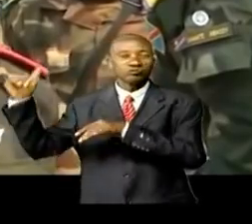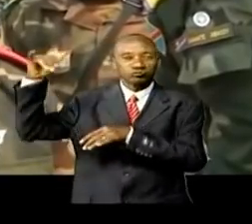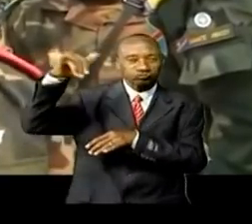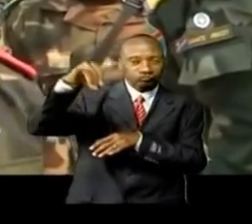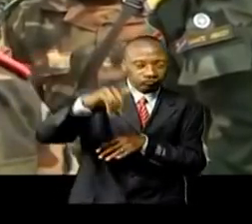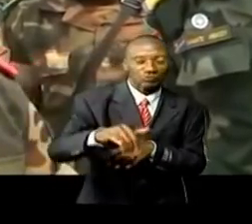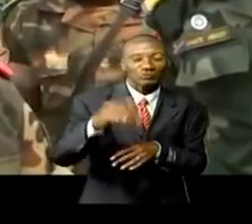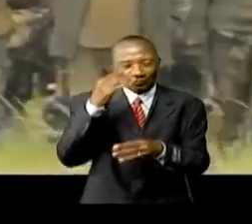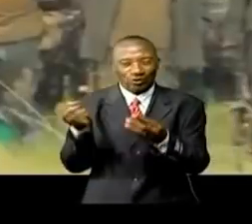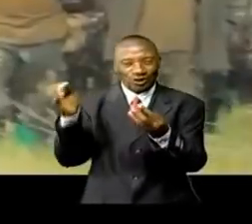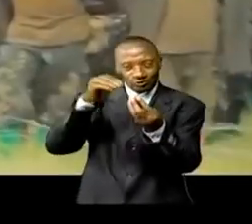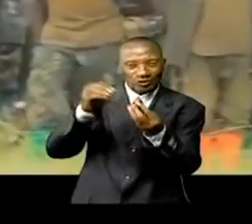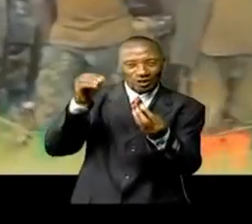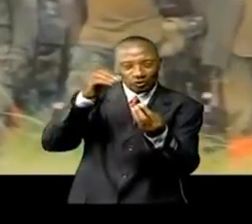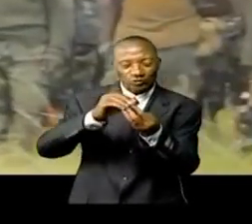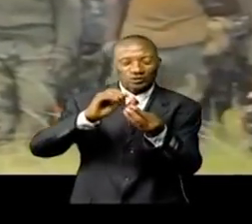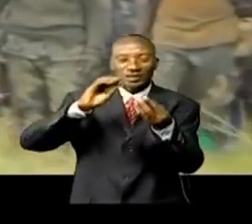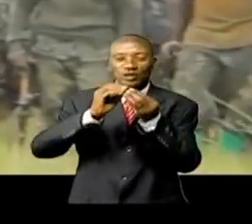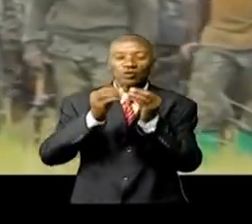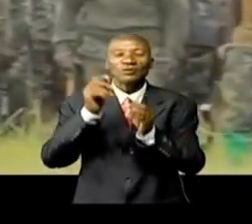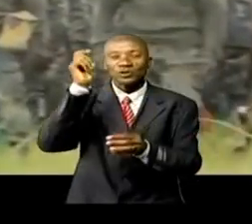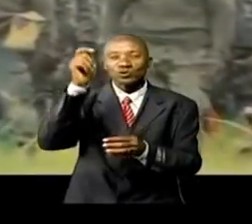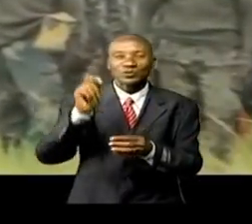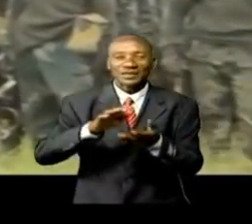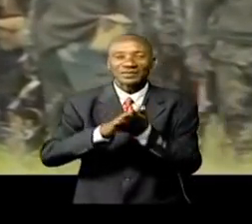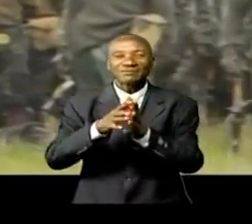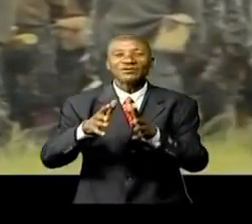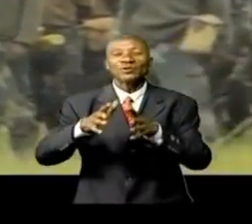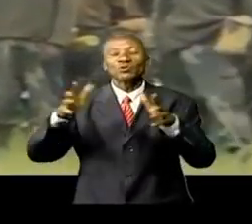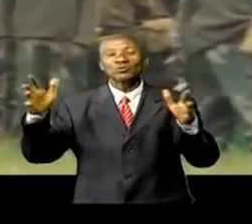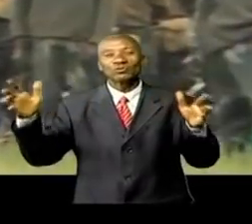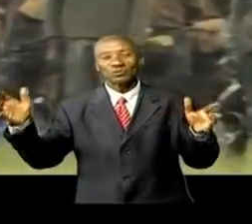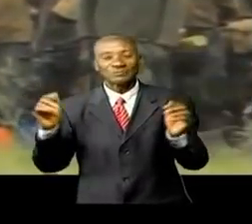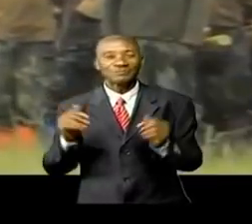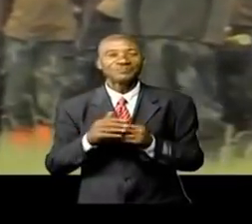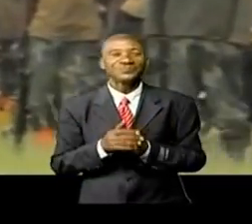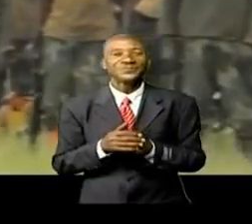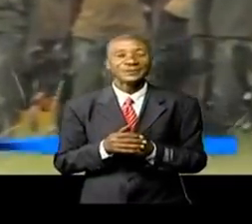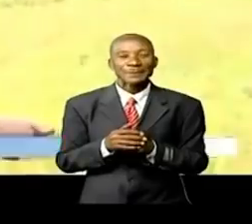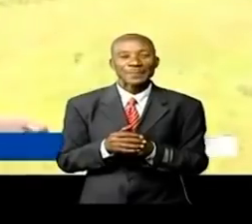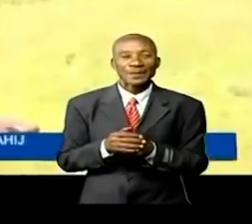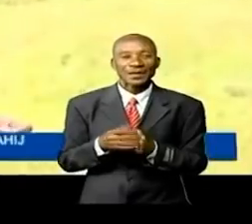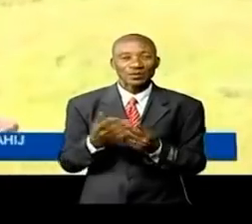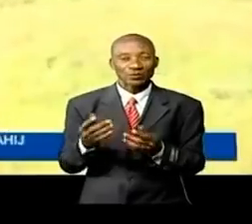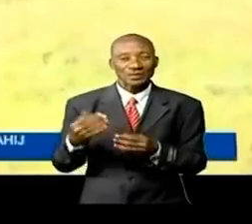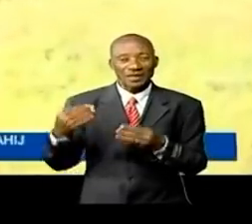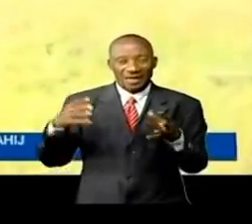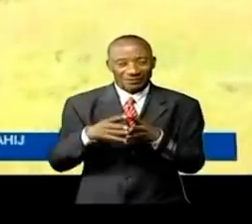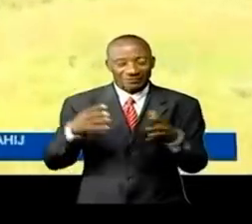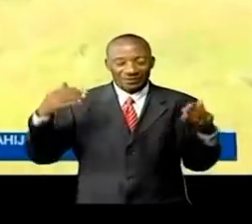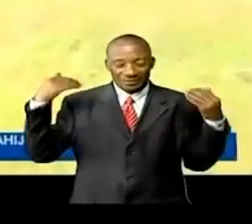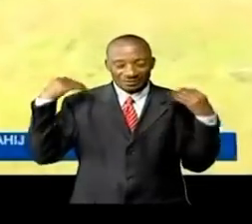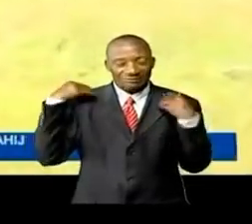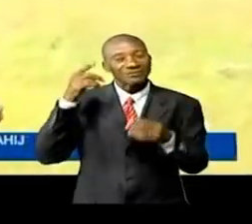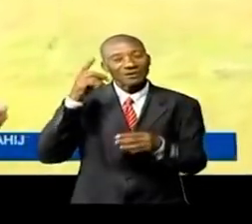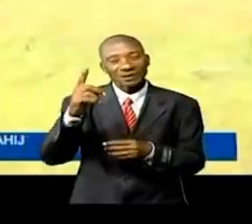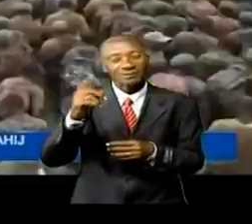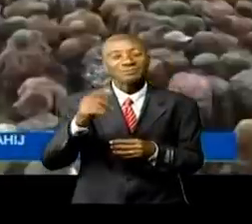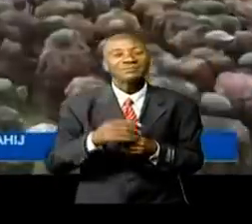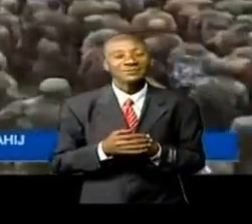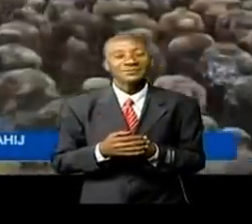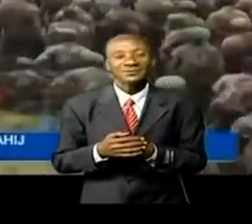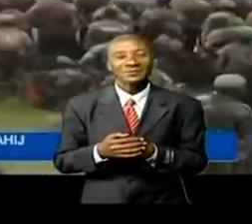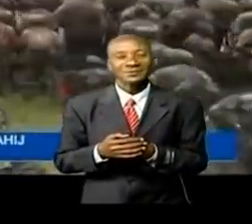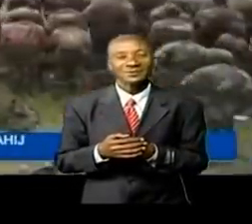l'énergie. Décidément, les hommes du lieutenant Louboyan Kachama Johnny veulent mériter de la patrie et